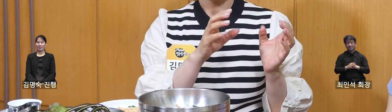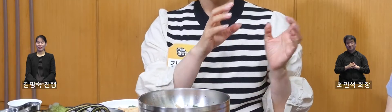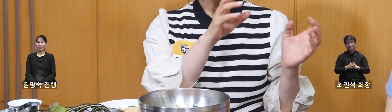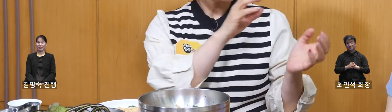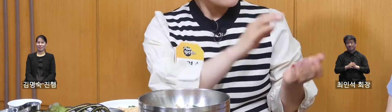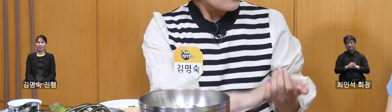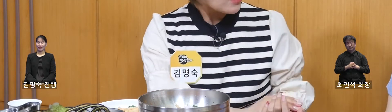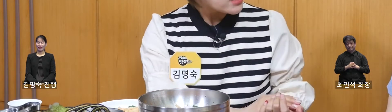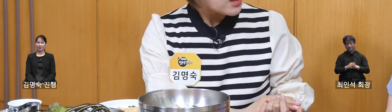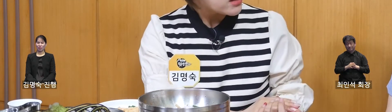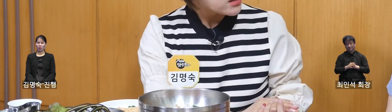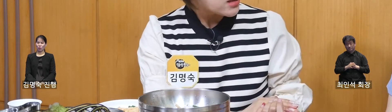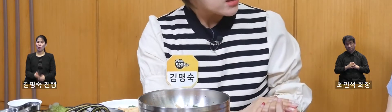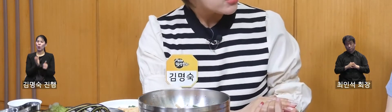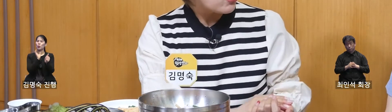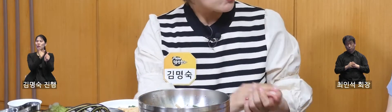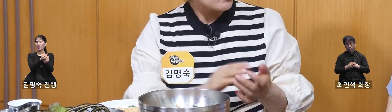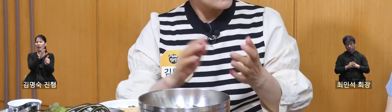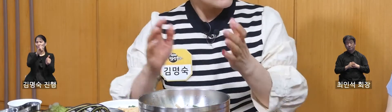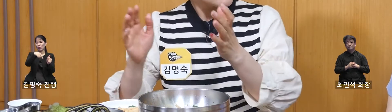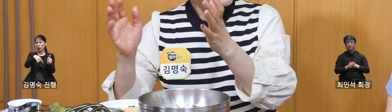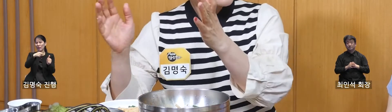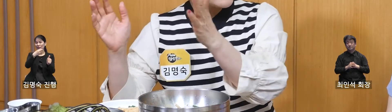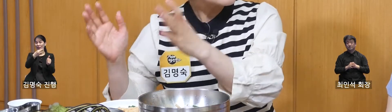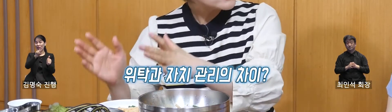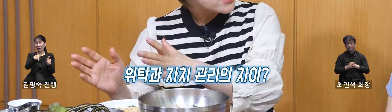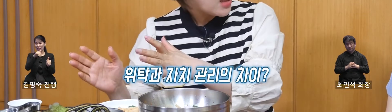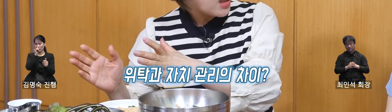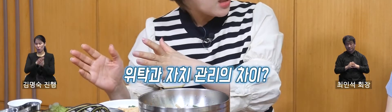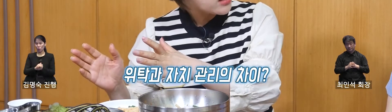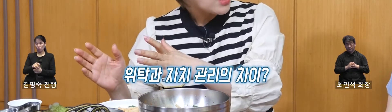그러니까 위탁이라는 게 있고,